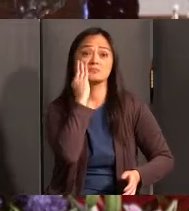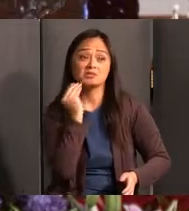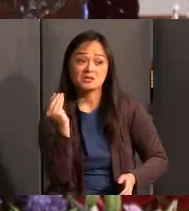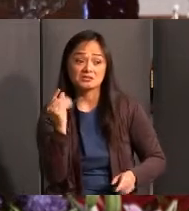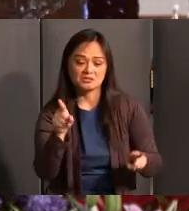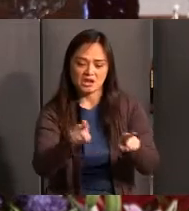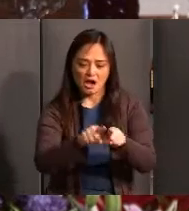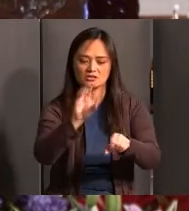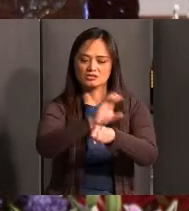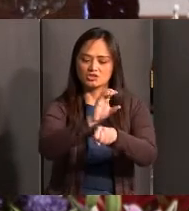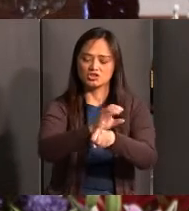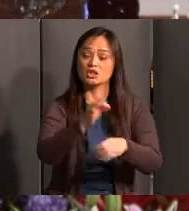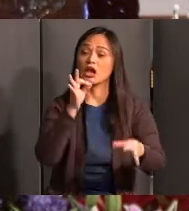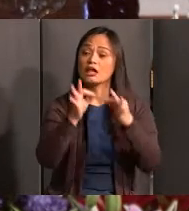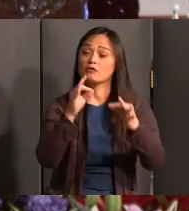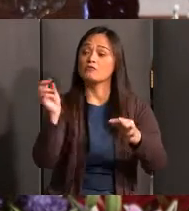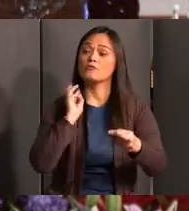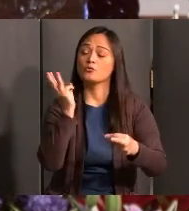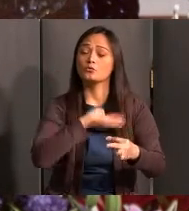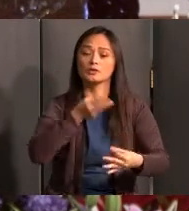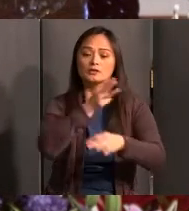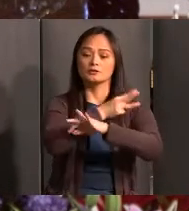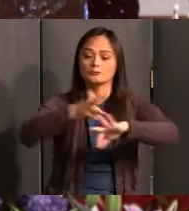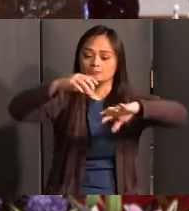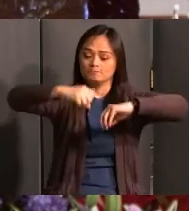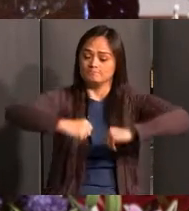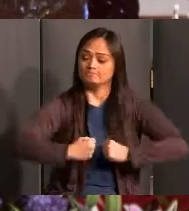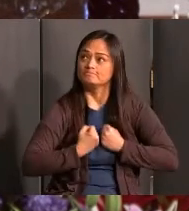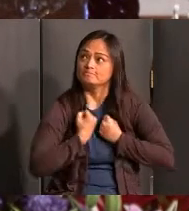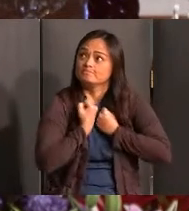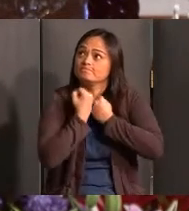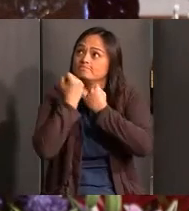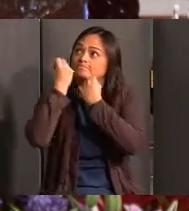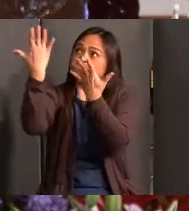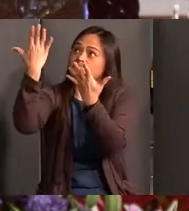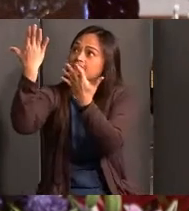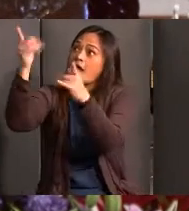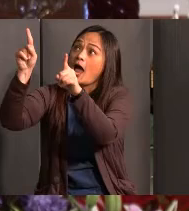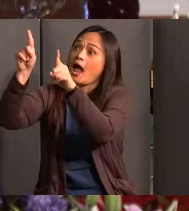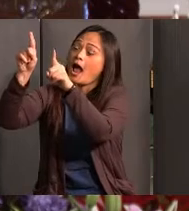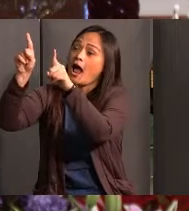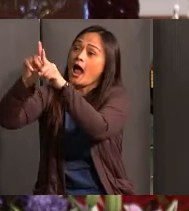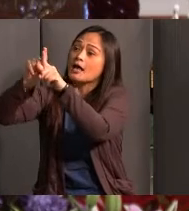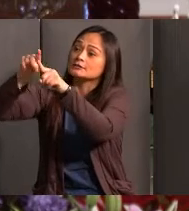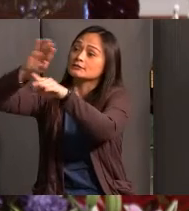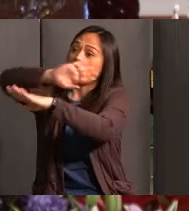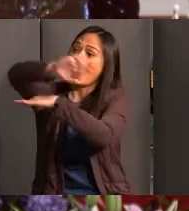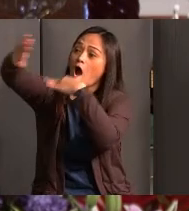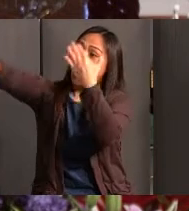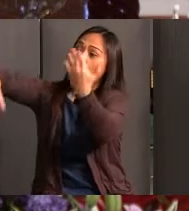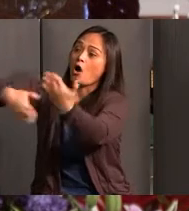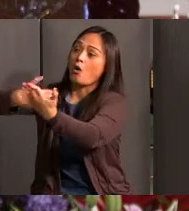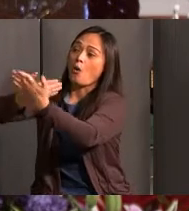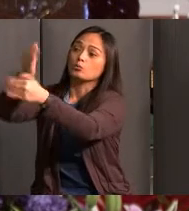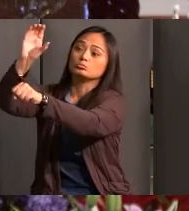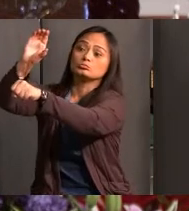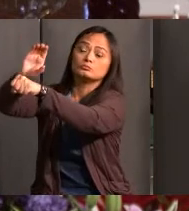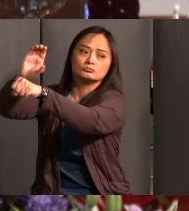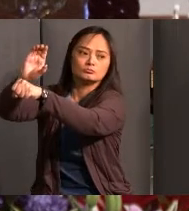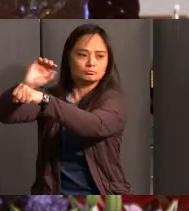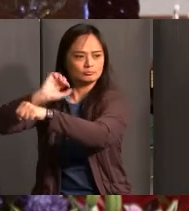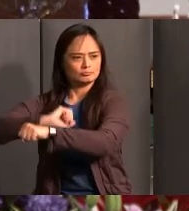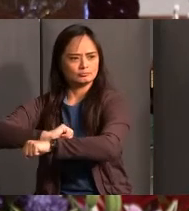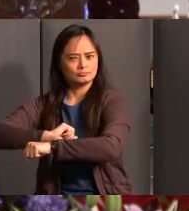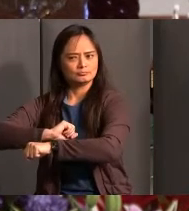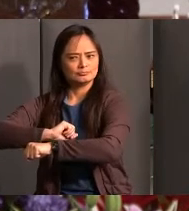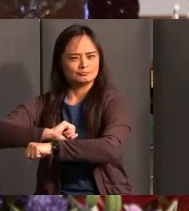natin ibinibigay ang ating sarili as a corporate body sa Kanya. I hope